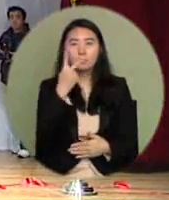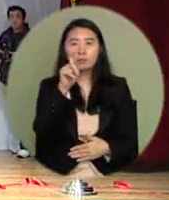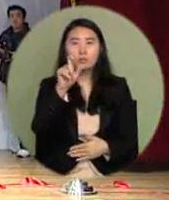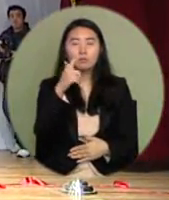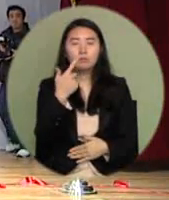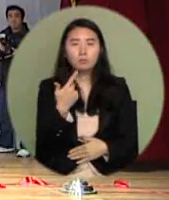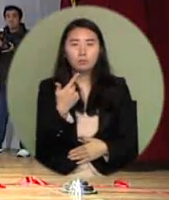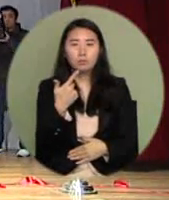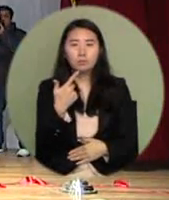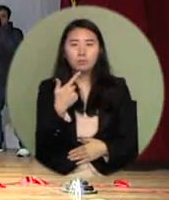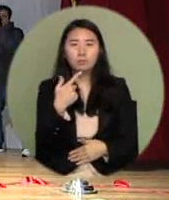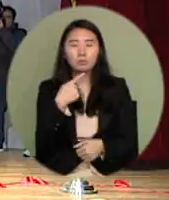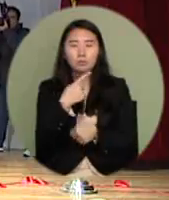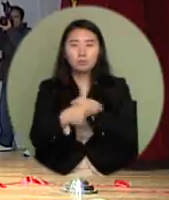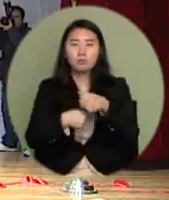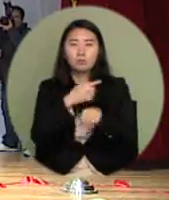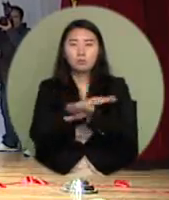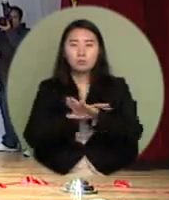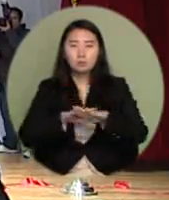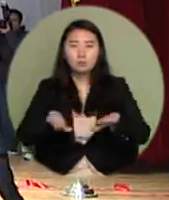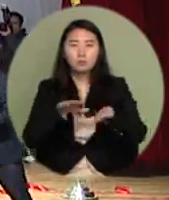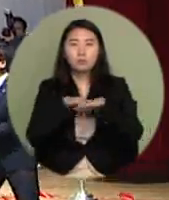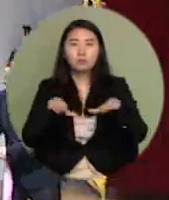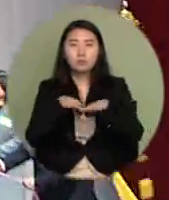2016년 술술!